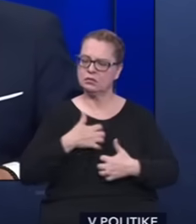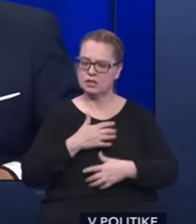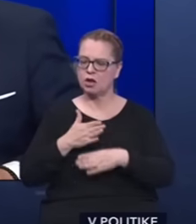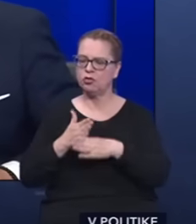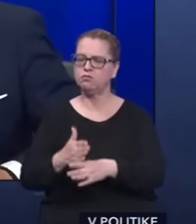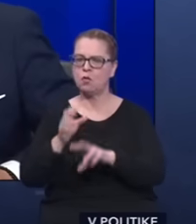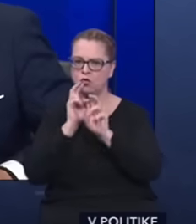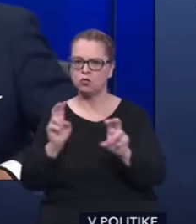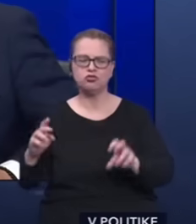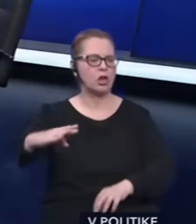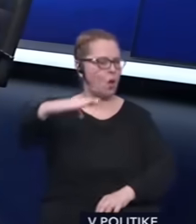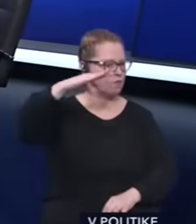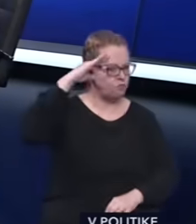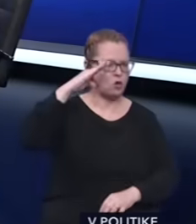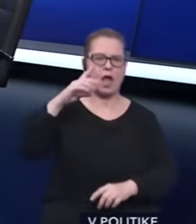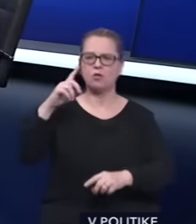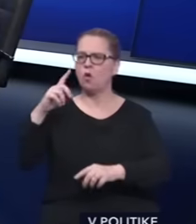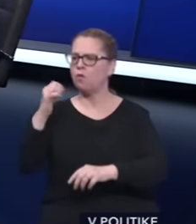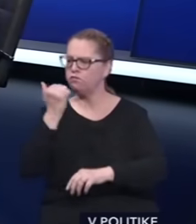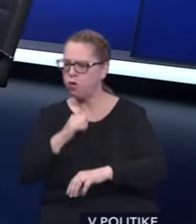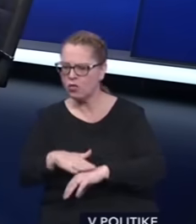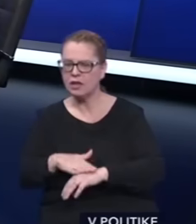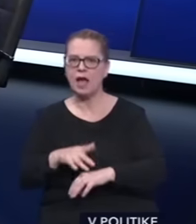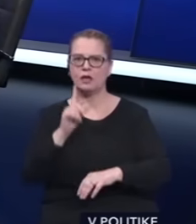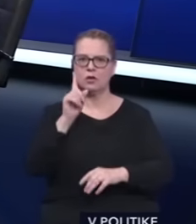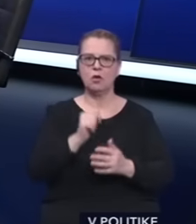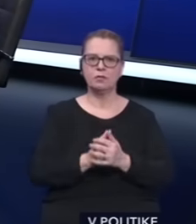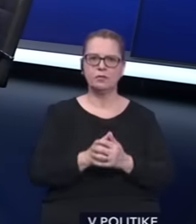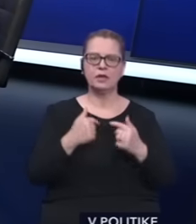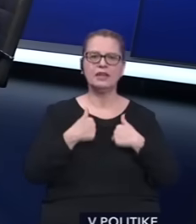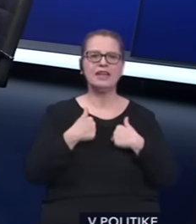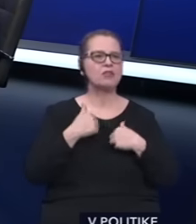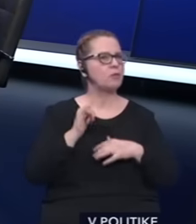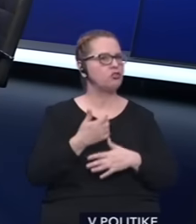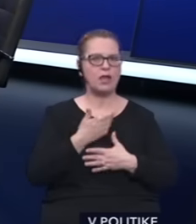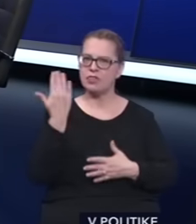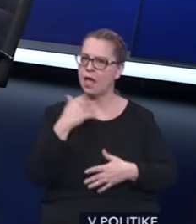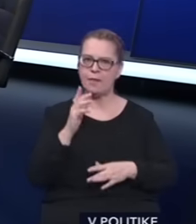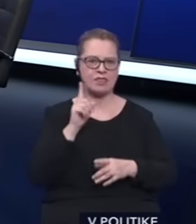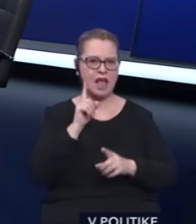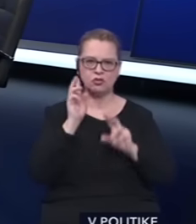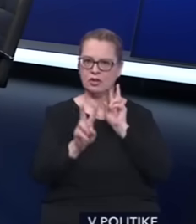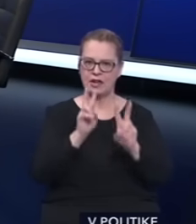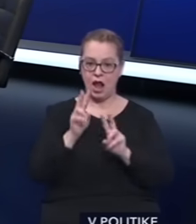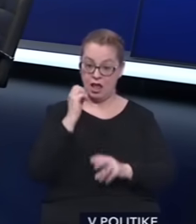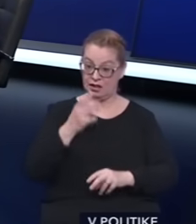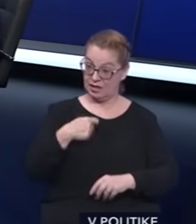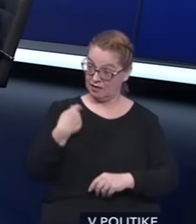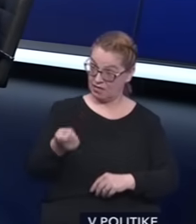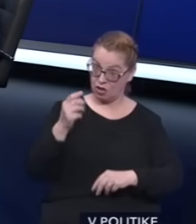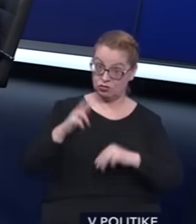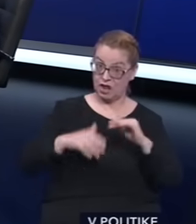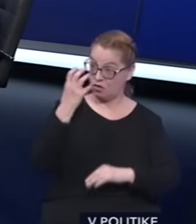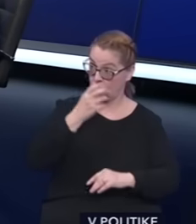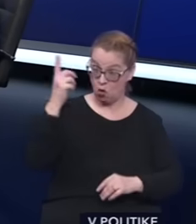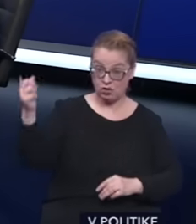aj učiteľom, aj vojakom, za ktorých sme boli zodpovední. Pán Drec, ešte som diaľnice na starost nemal. Ale poviem, že keď sa dajú stavať v Chorvátsku,